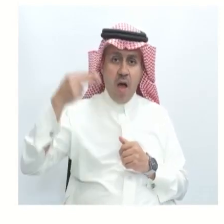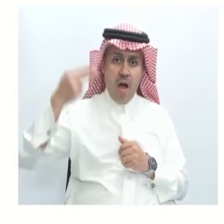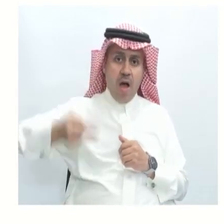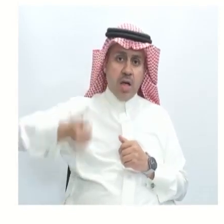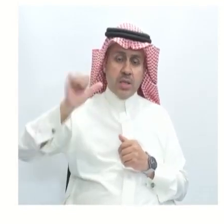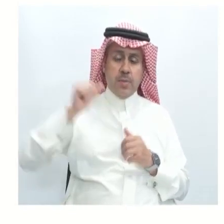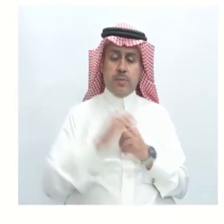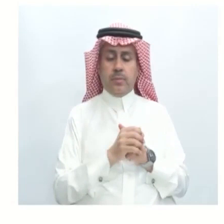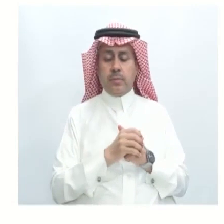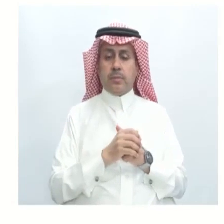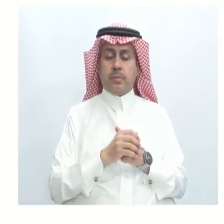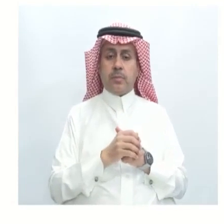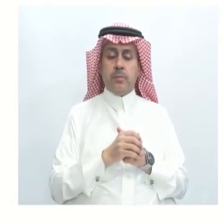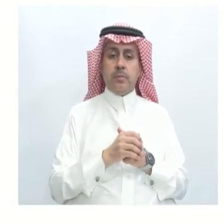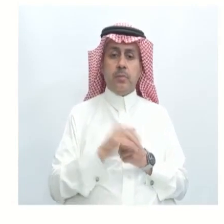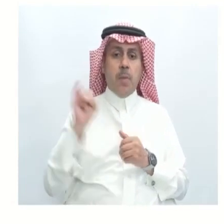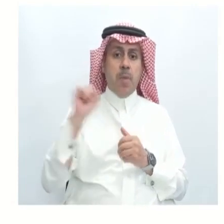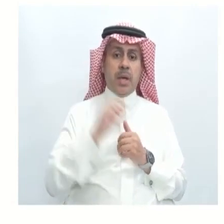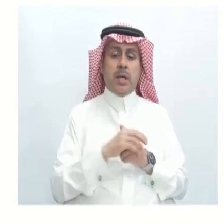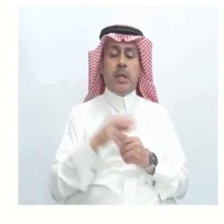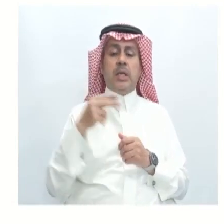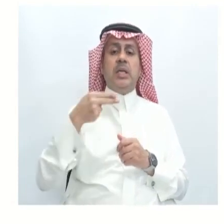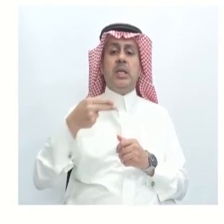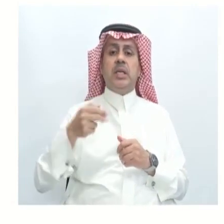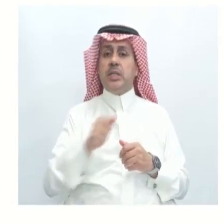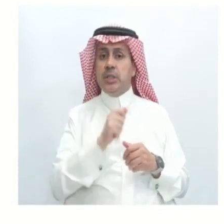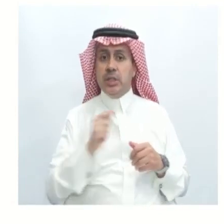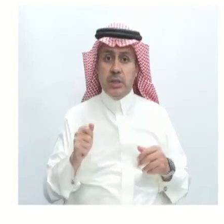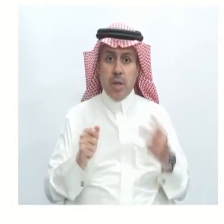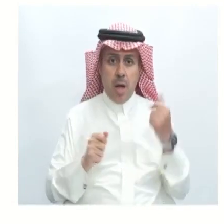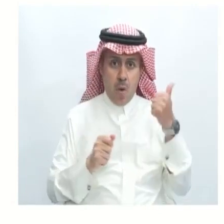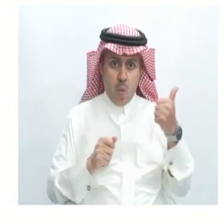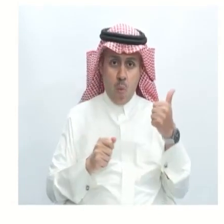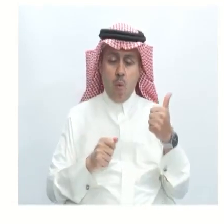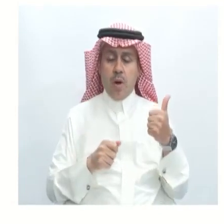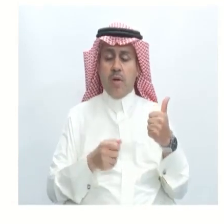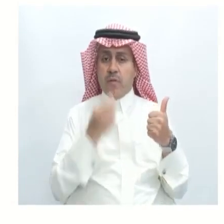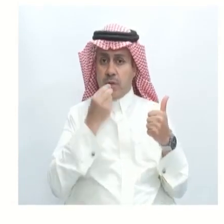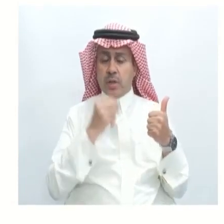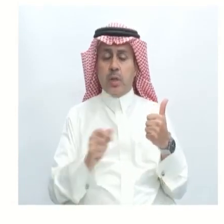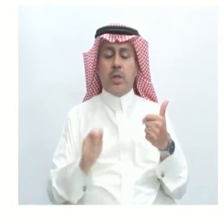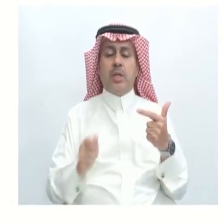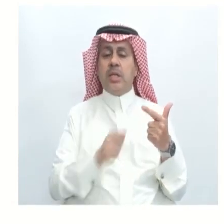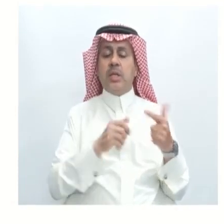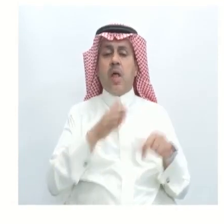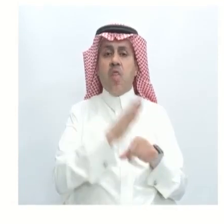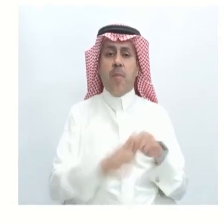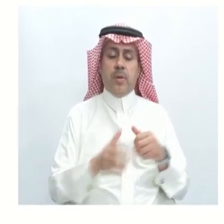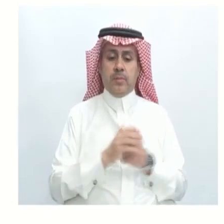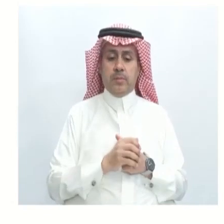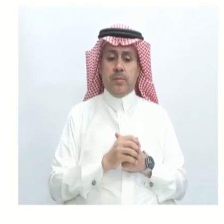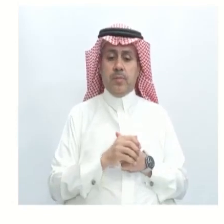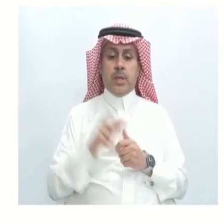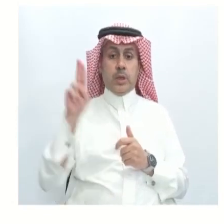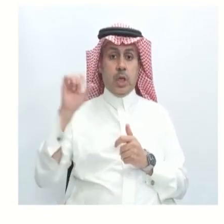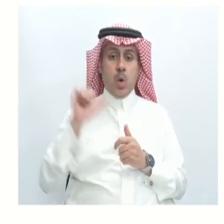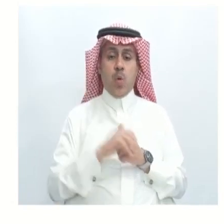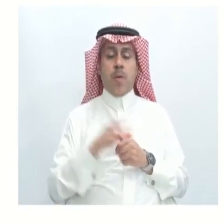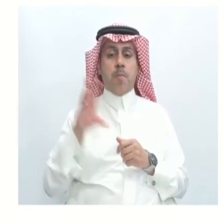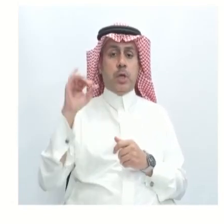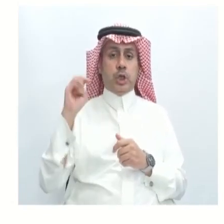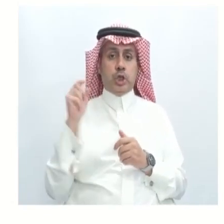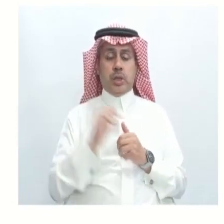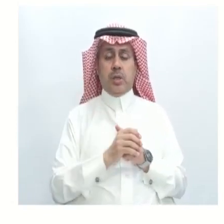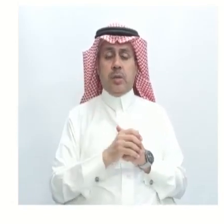للمملكه العربيه السعوديه عيدان هما عيد الفطر وعيد الاضحى وتقويم المملكه العربيه السعوديه والتقويم الهجري